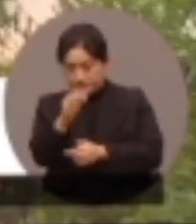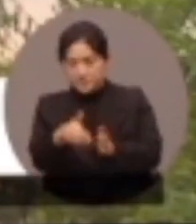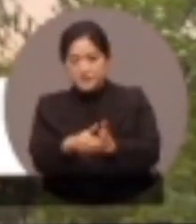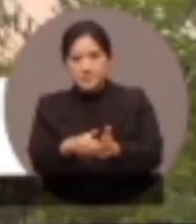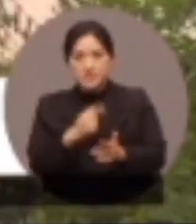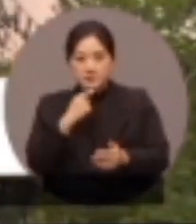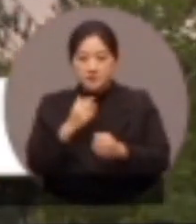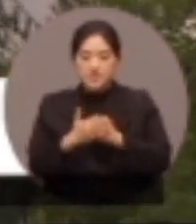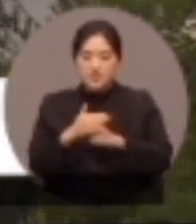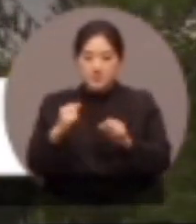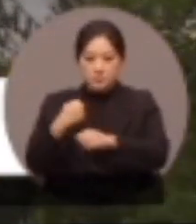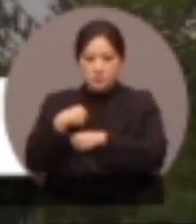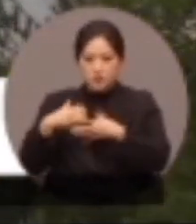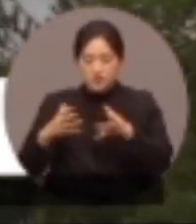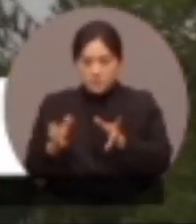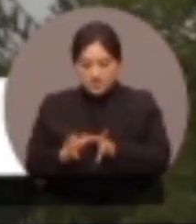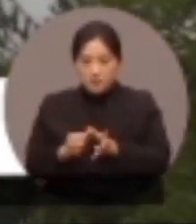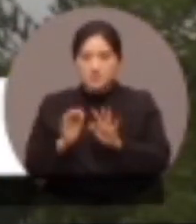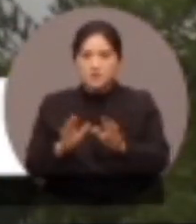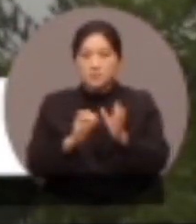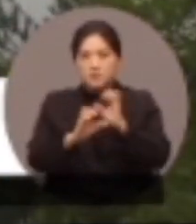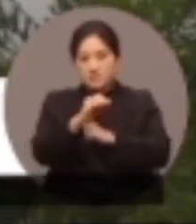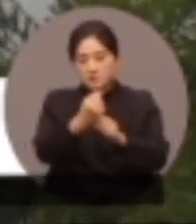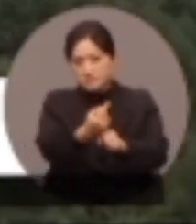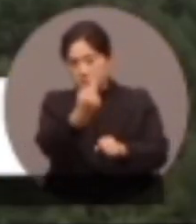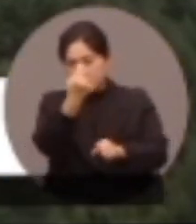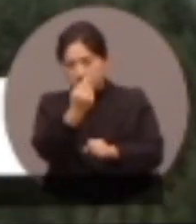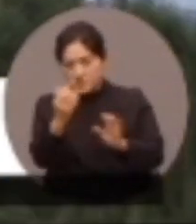밝혔습니다. 합참은 우리 군은 추가 발사에